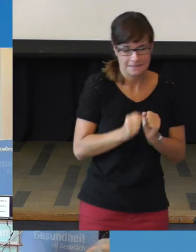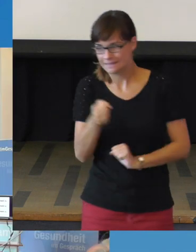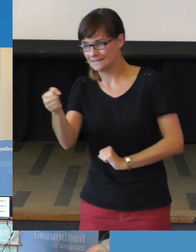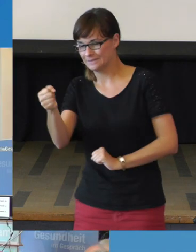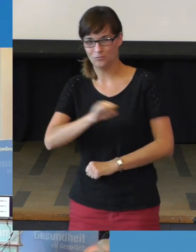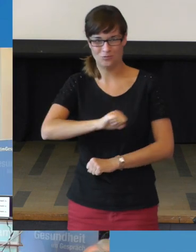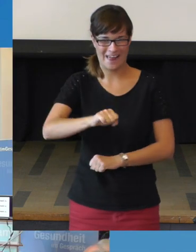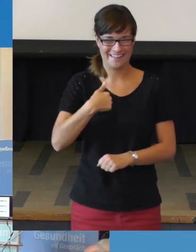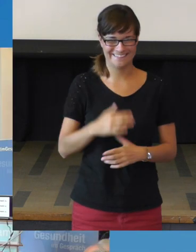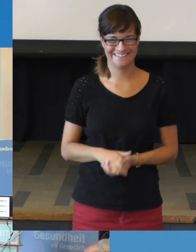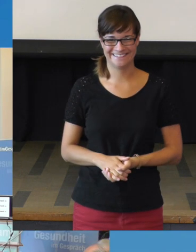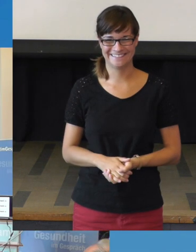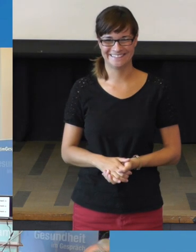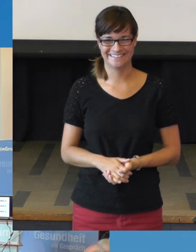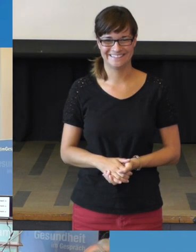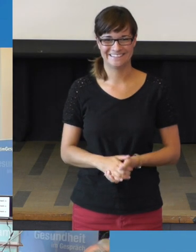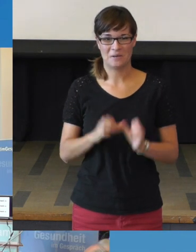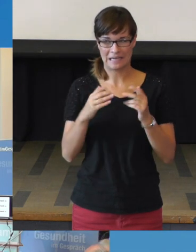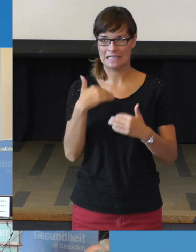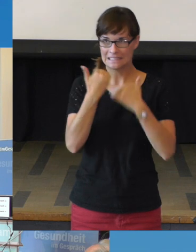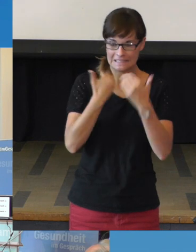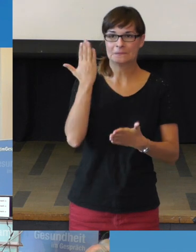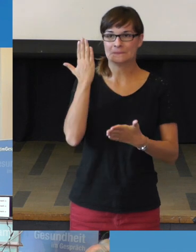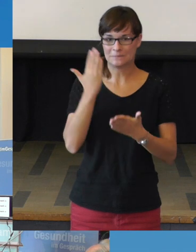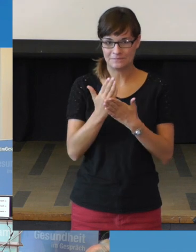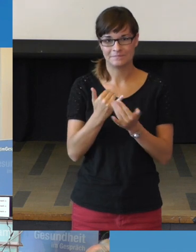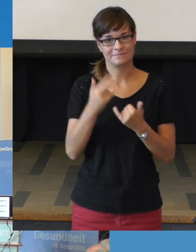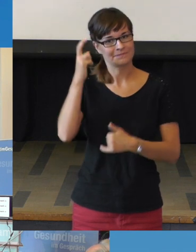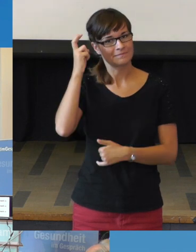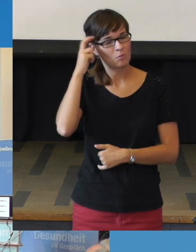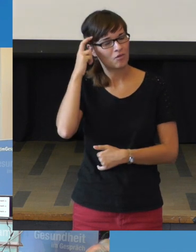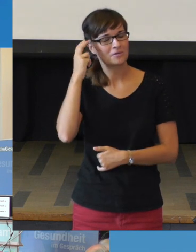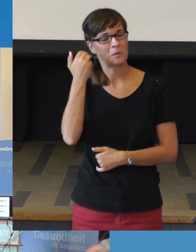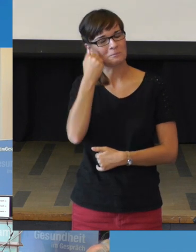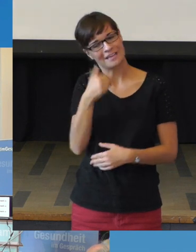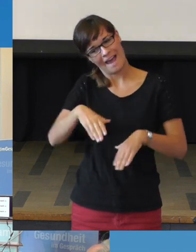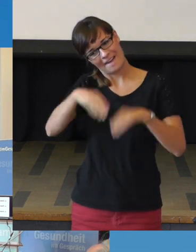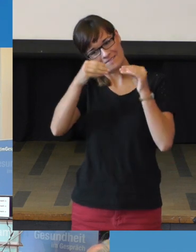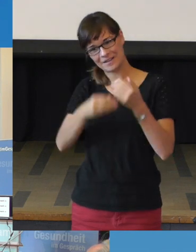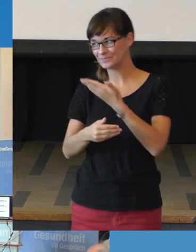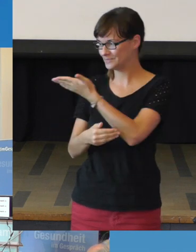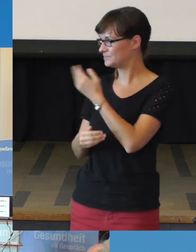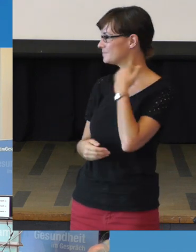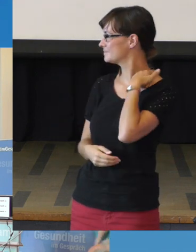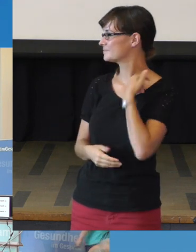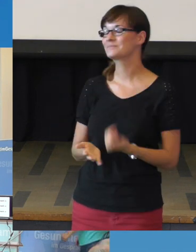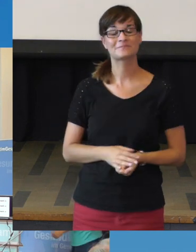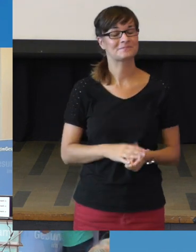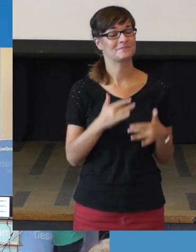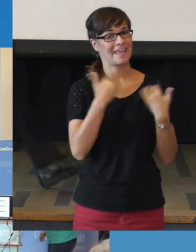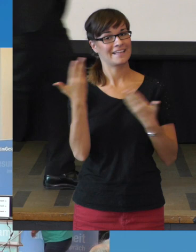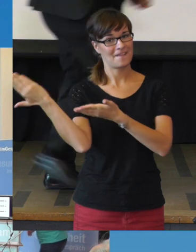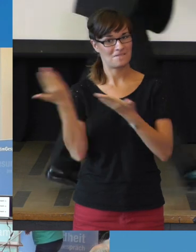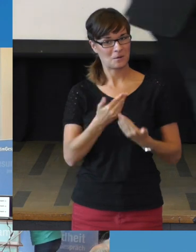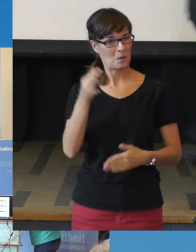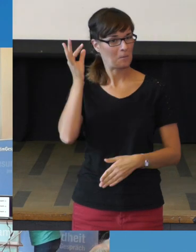So, genug der Vorrede. Herr Professor, fangen Sie an. So, herzlich willkommen, meine Damen und